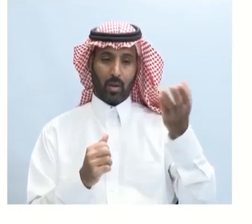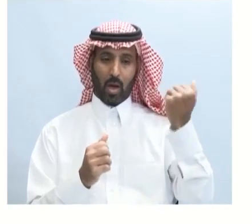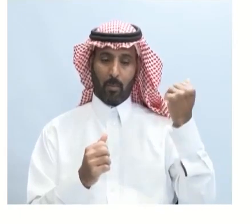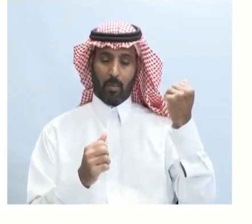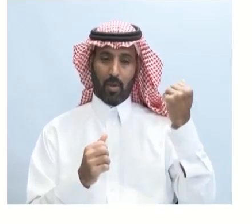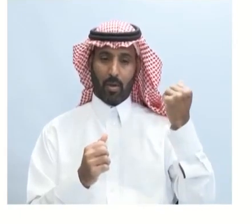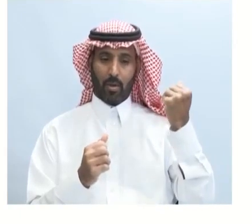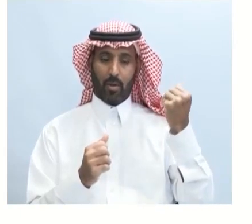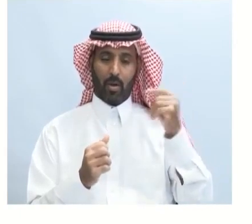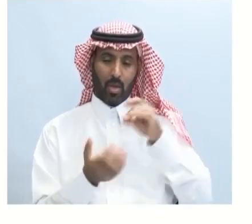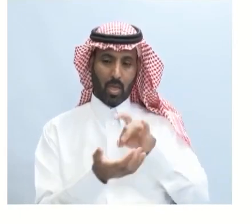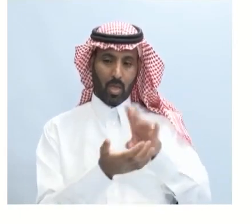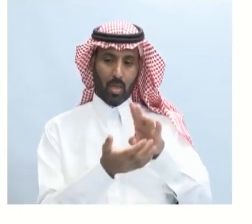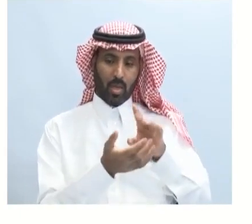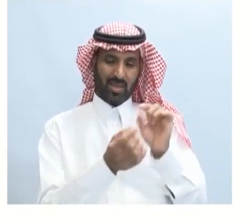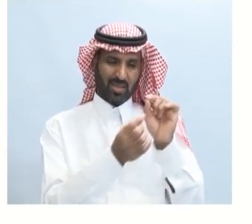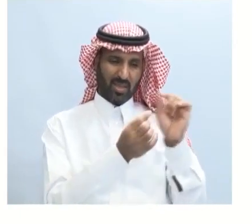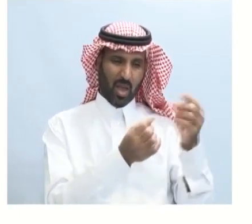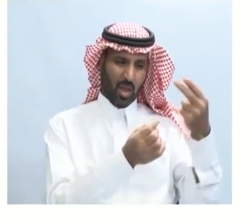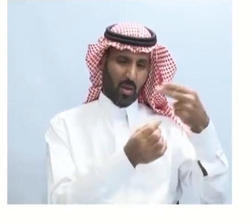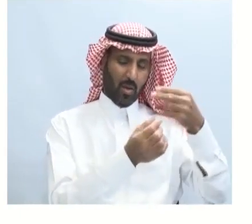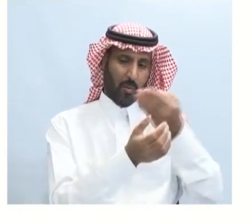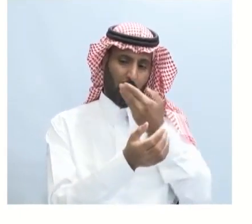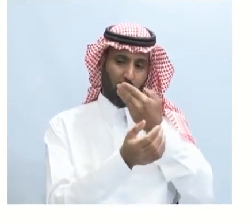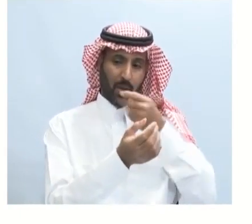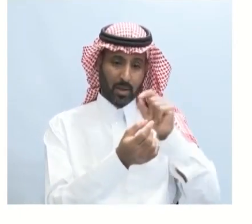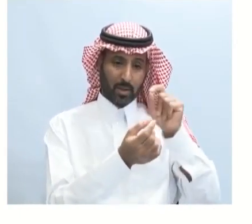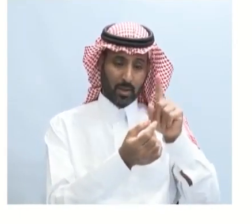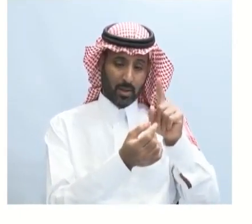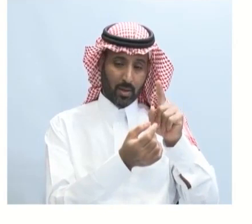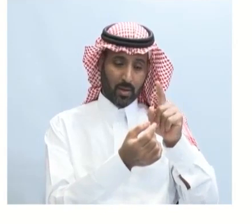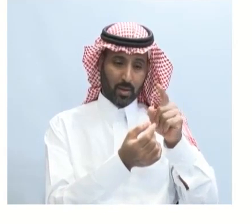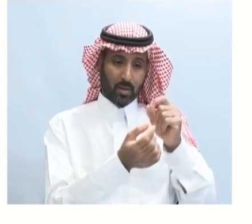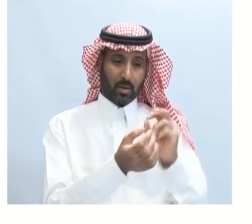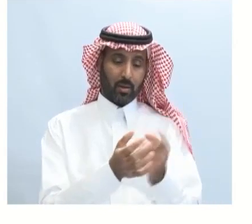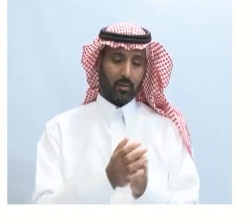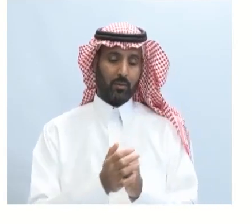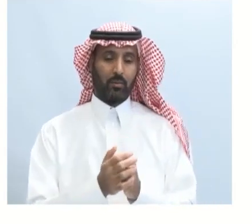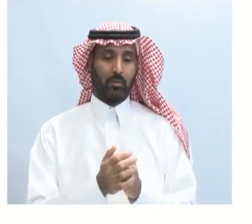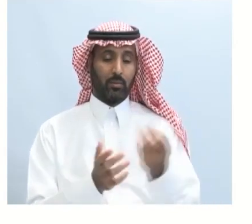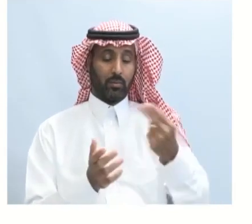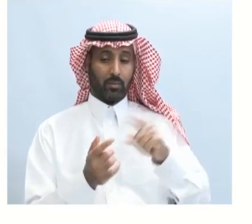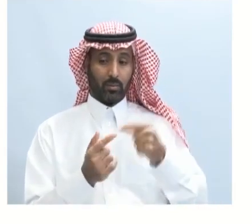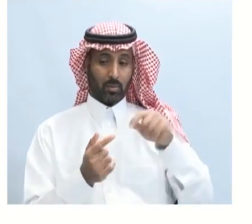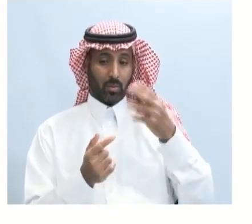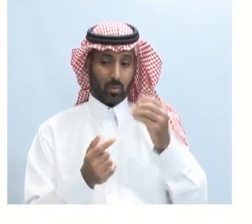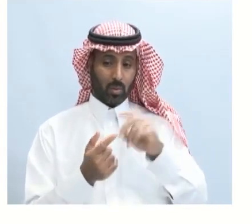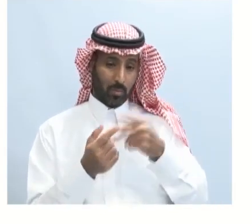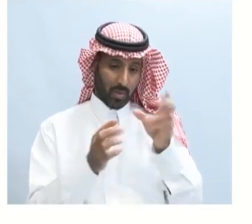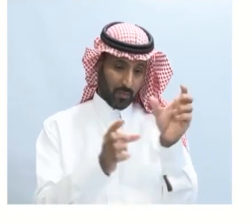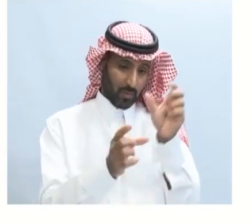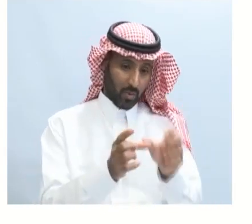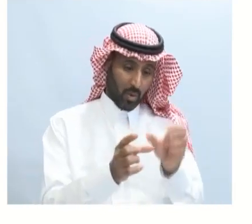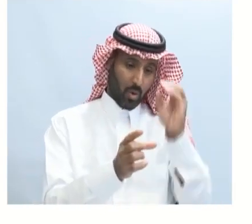الاكسده لابد ان نحذف جزيء ماء لابد ان نحذف جزيء ماء لاحظ هنا حذفنا جزيء الماء فاصبحت المسار مفتوح